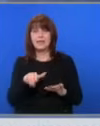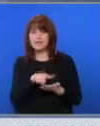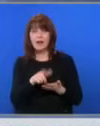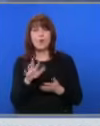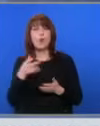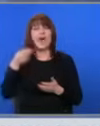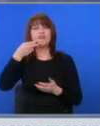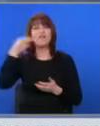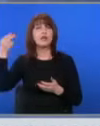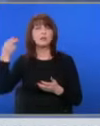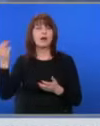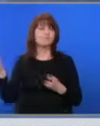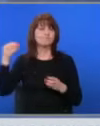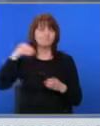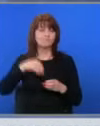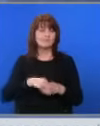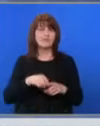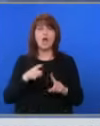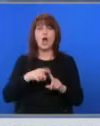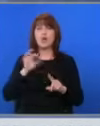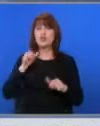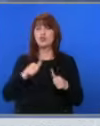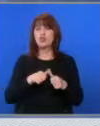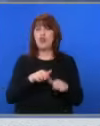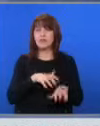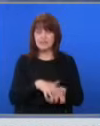коя фирма са вкарали в тол системата,